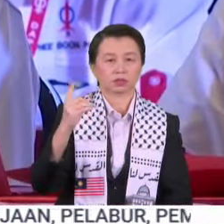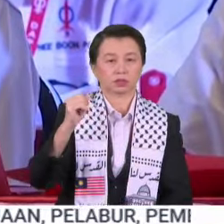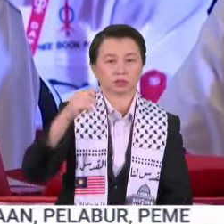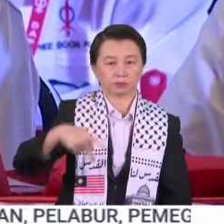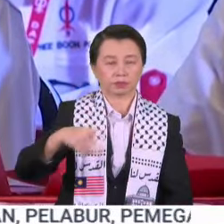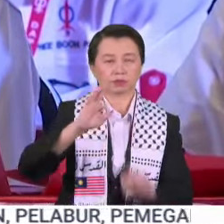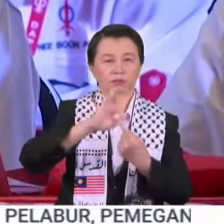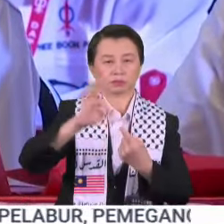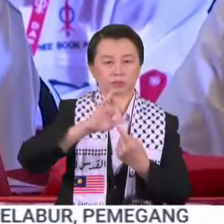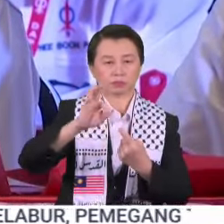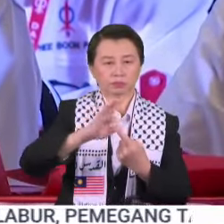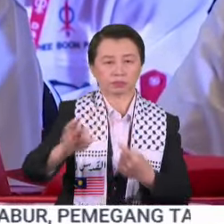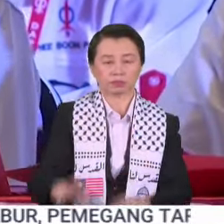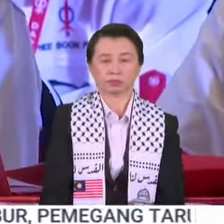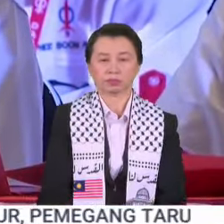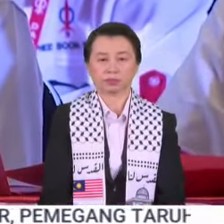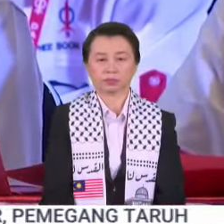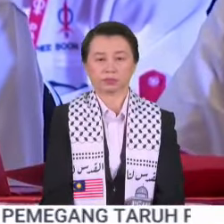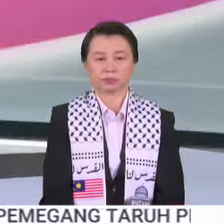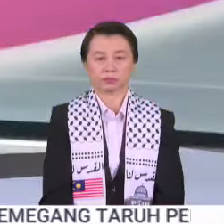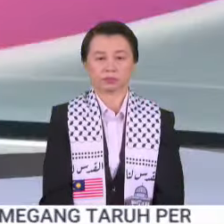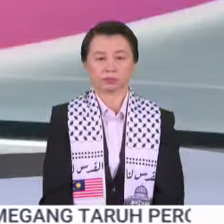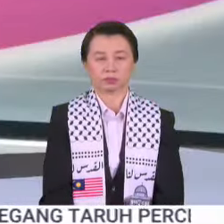Pulau Pinang.